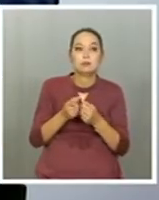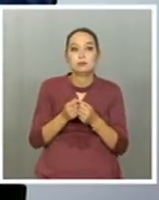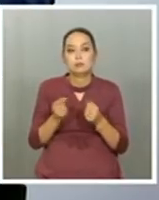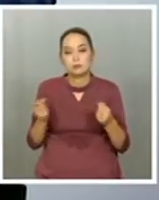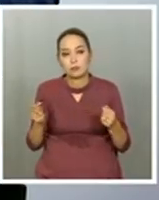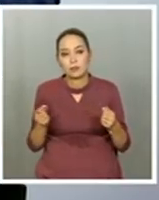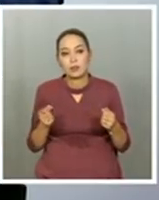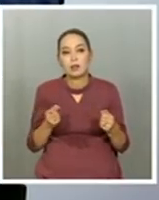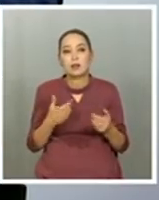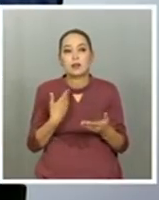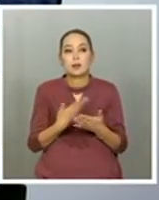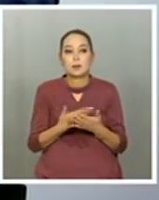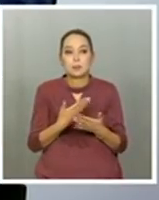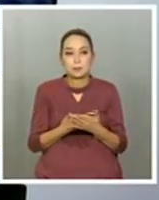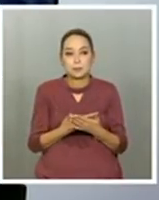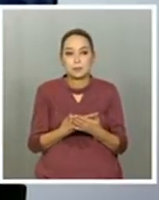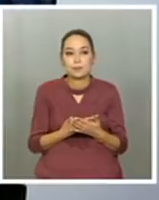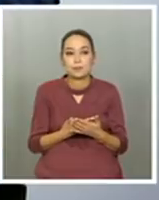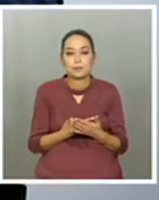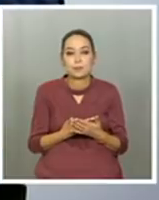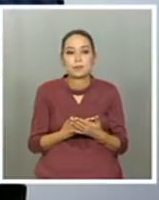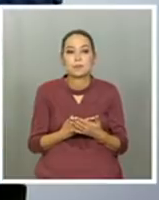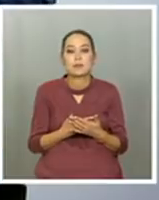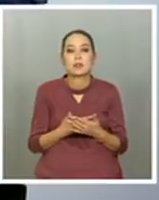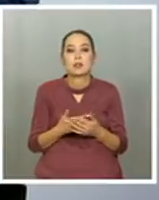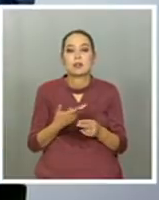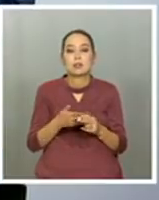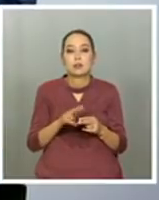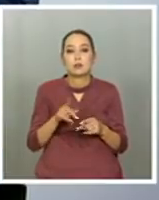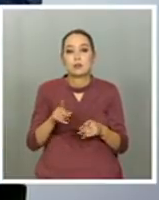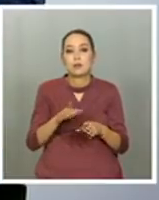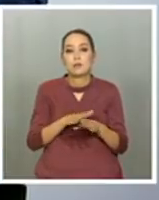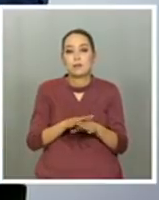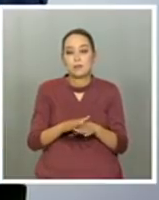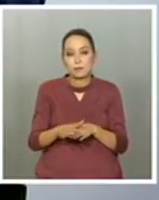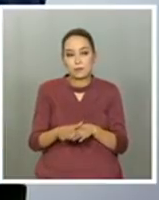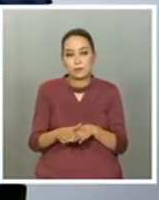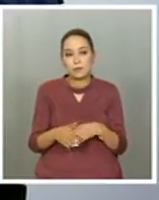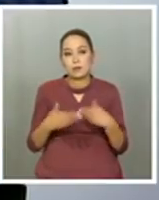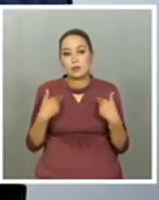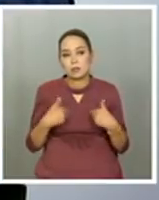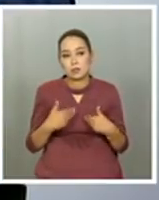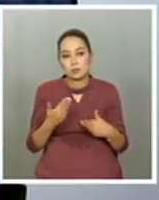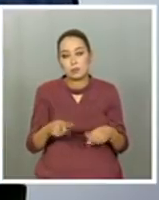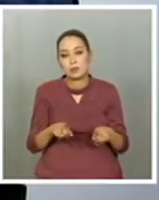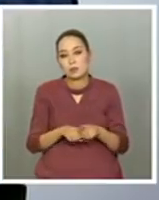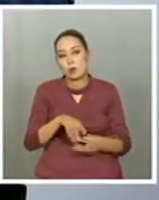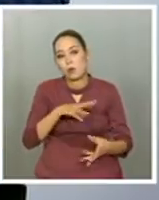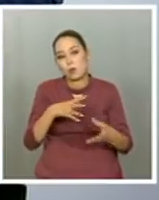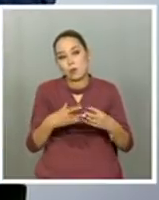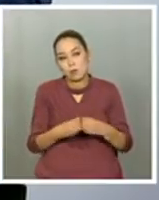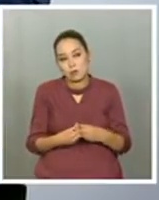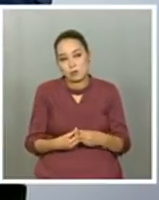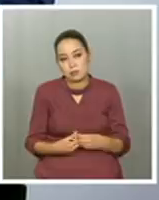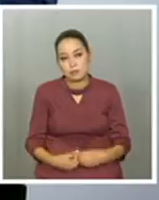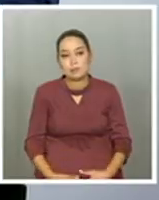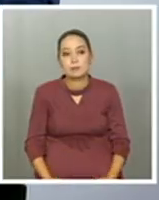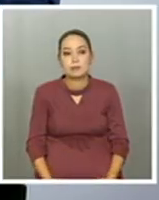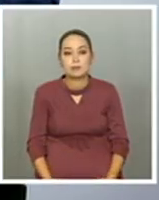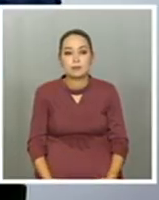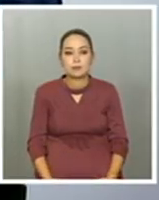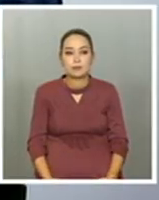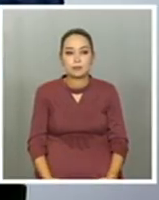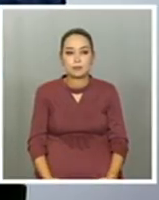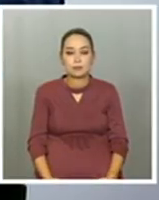Мысалдар, бізде берілген мысалдар тұйық жүйеде орындалғандықтан, бұл жағдайда біз мынадай қорытындыға келеміз. Яғни,